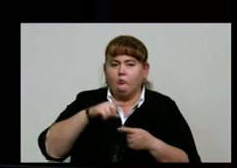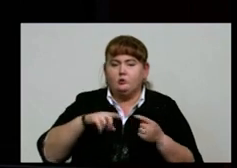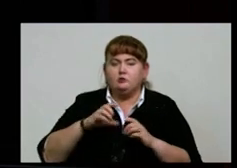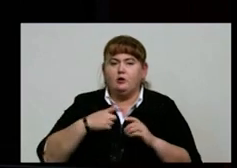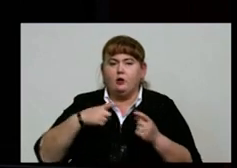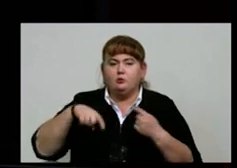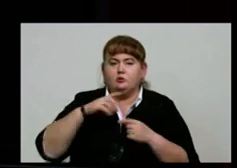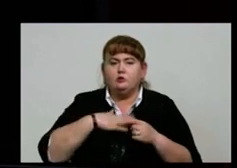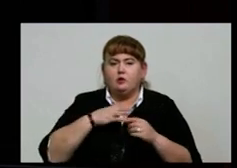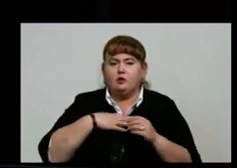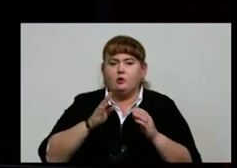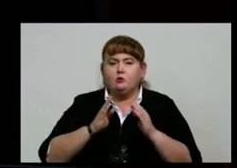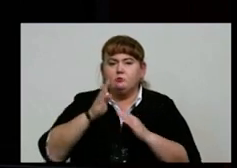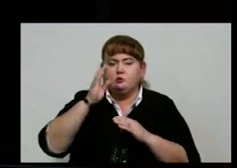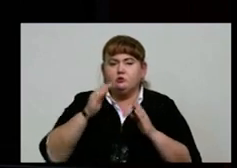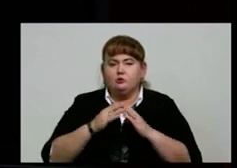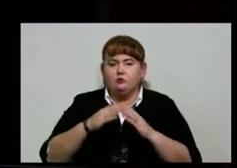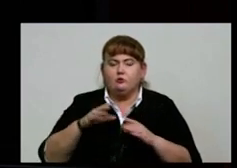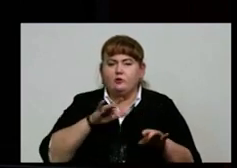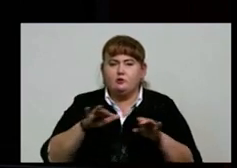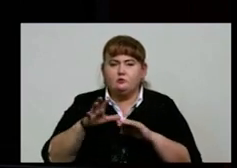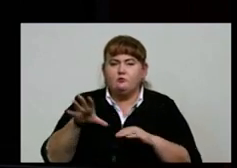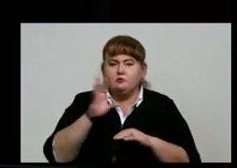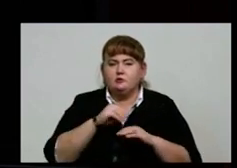космический дом. В ней действуют все магнитные силы.